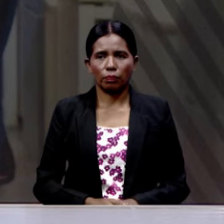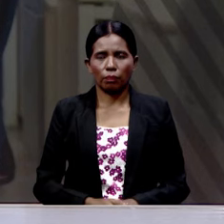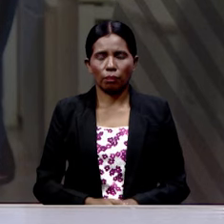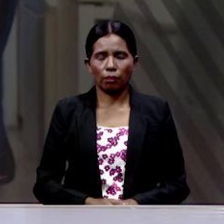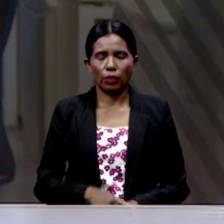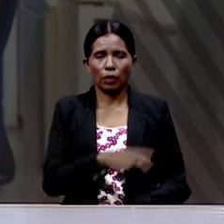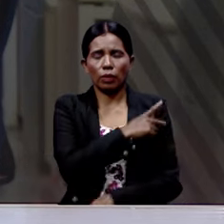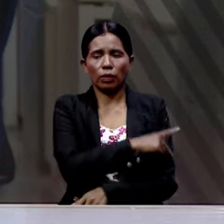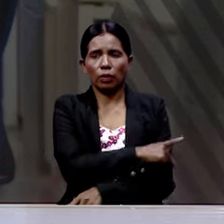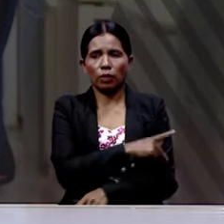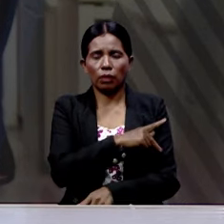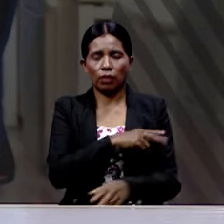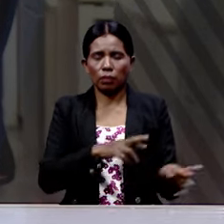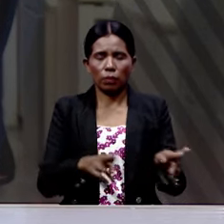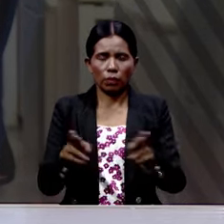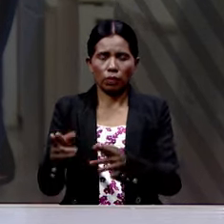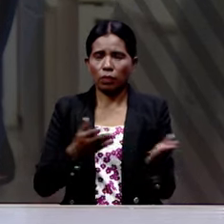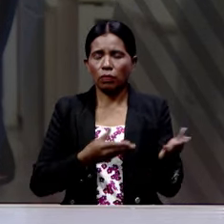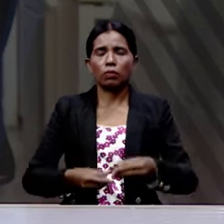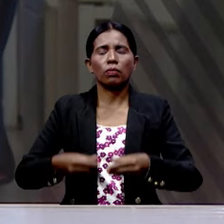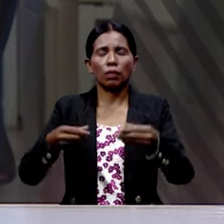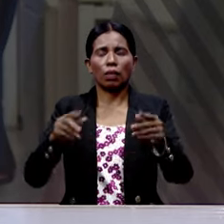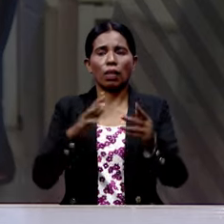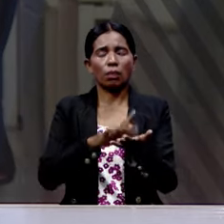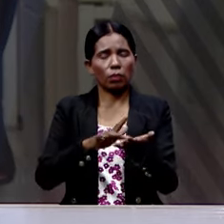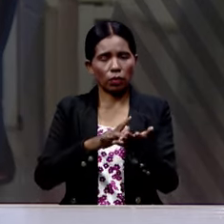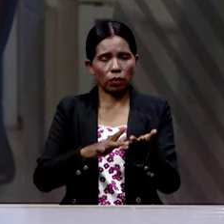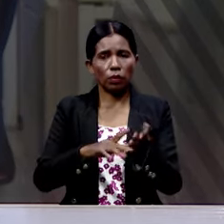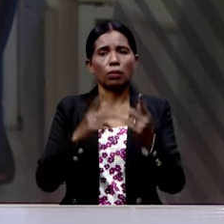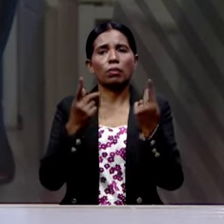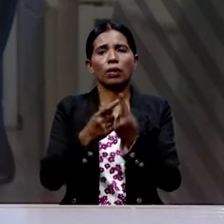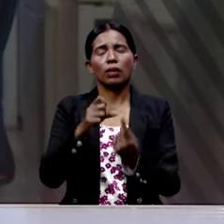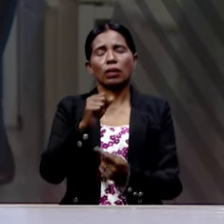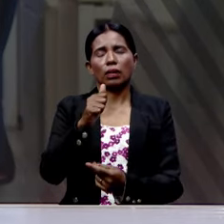Clínica Bethesda pronto importa e moro ba companhia Salimago.